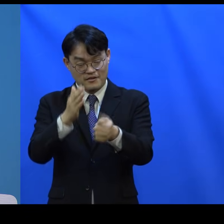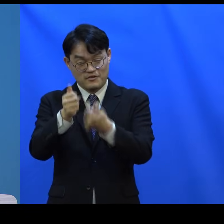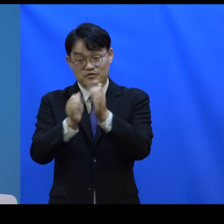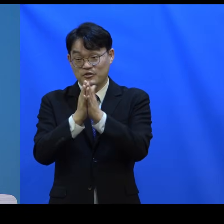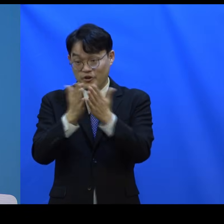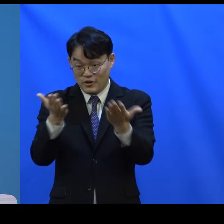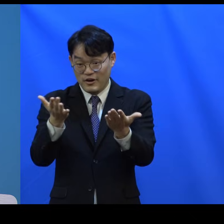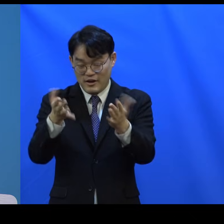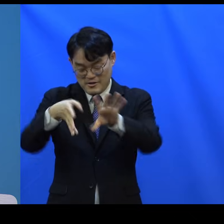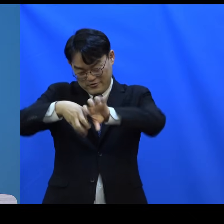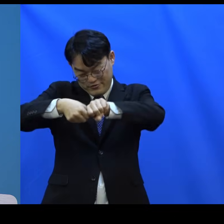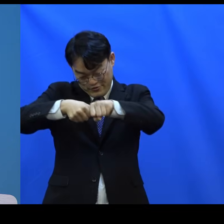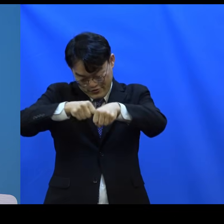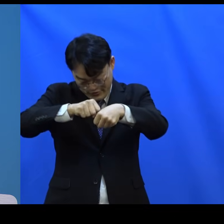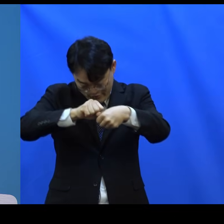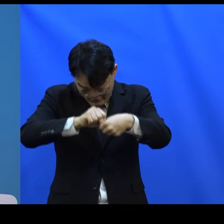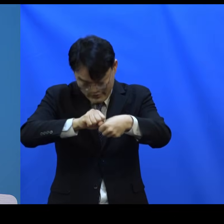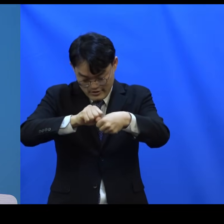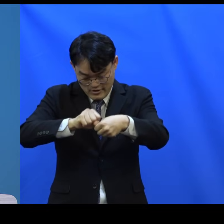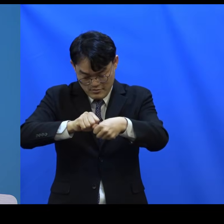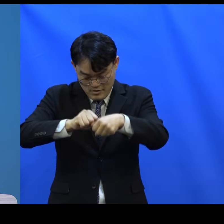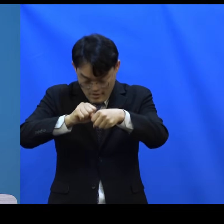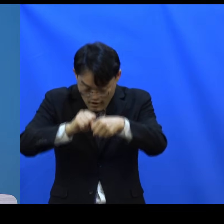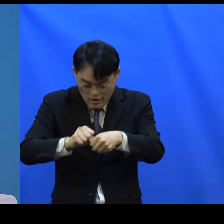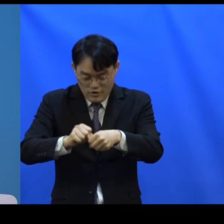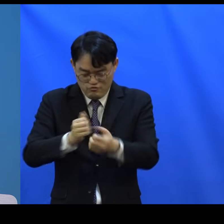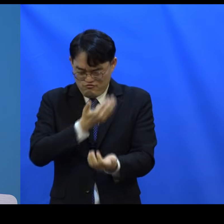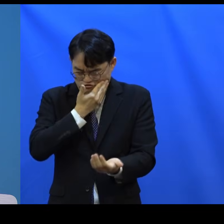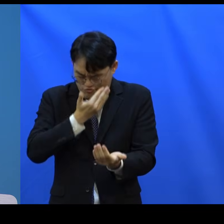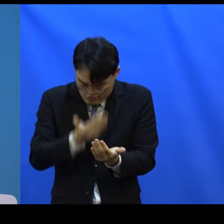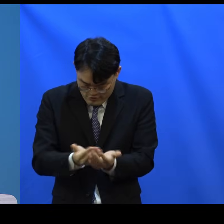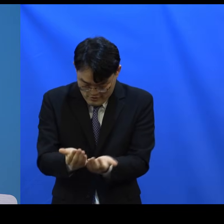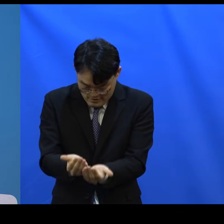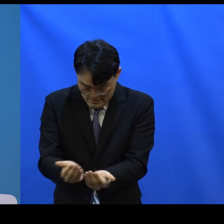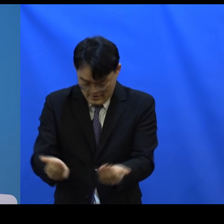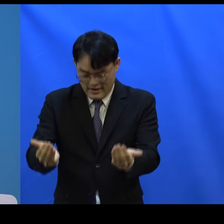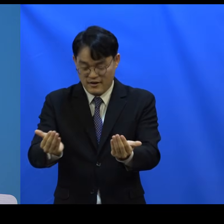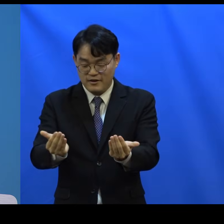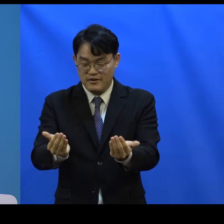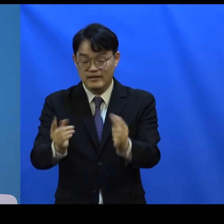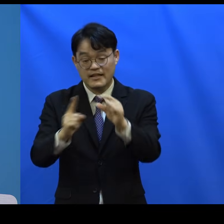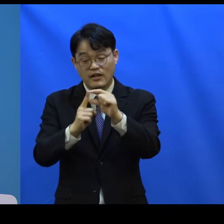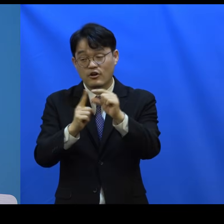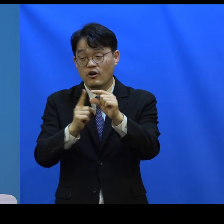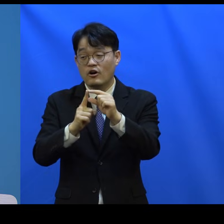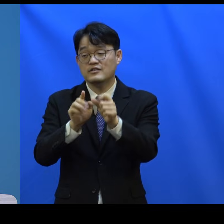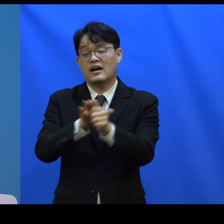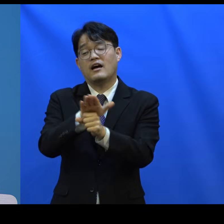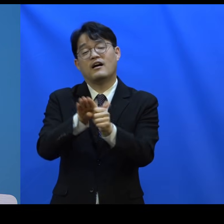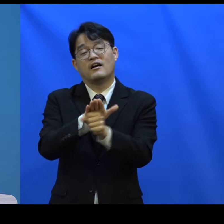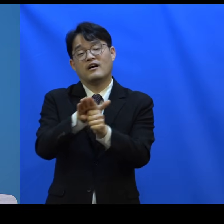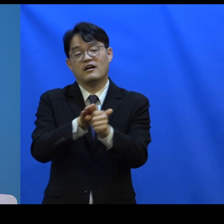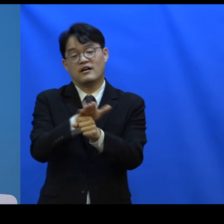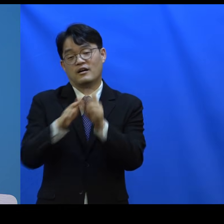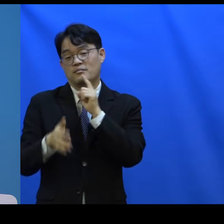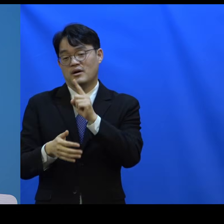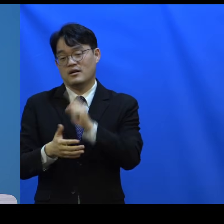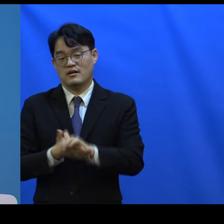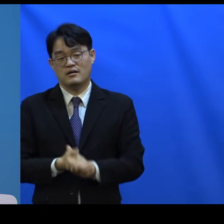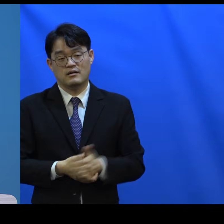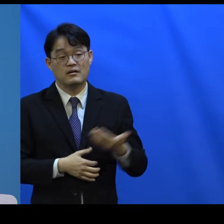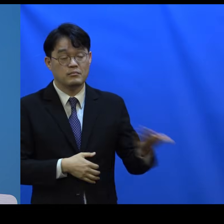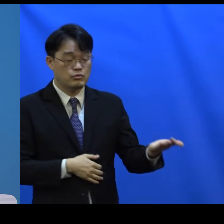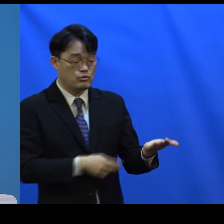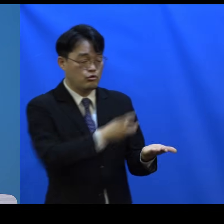여러분, 바리새인들과 율법사들은 당대 성경을 가장 잘 알고 있던 사람들. 율법사들은요, 밥 먹고 하는 일이